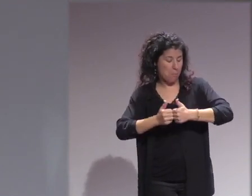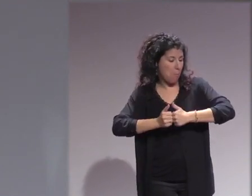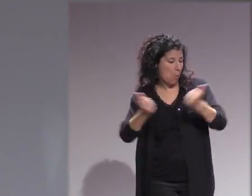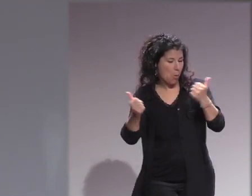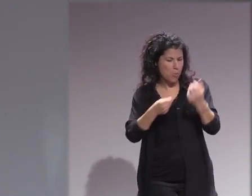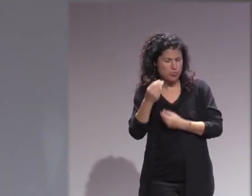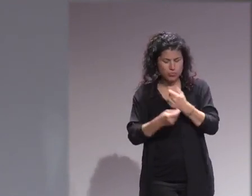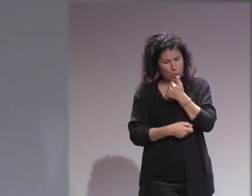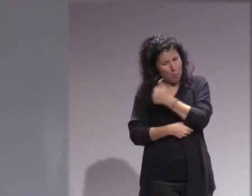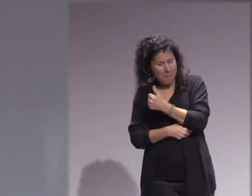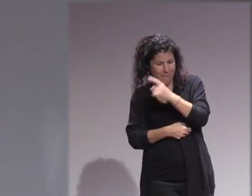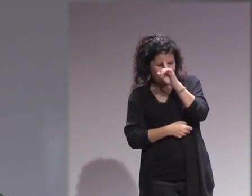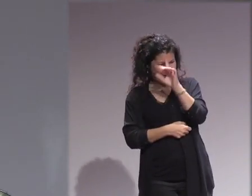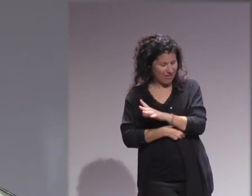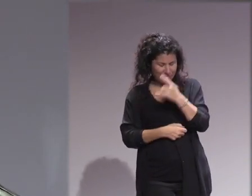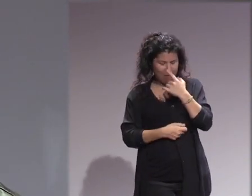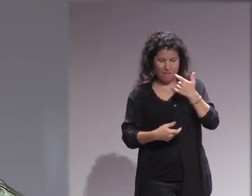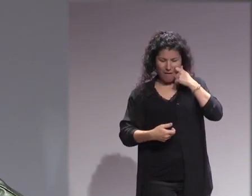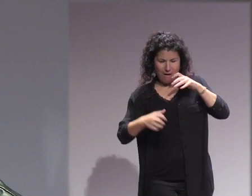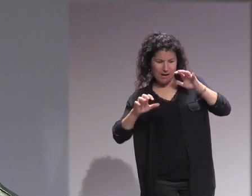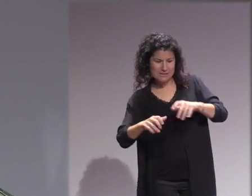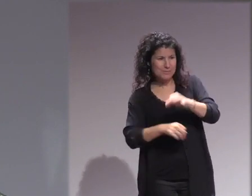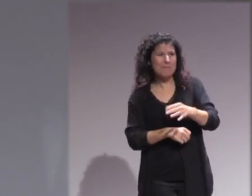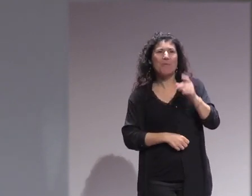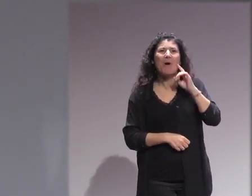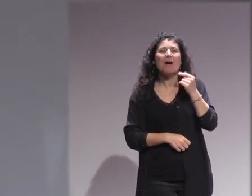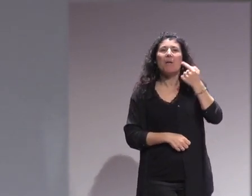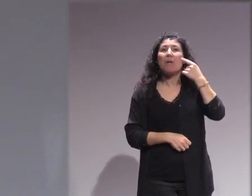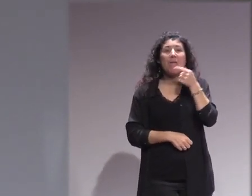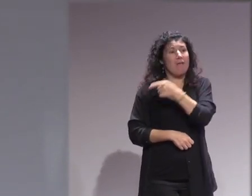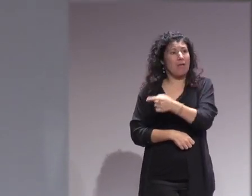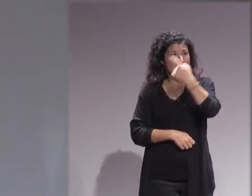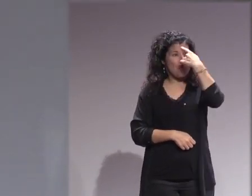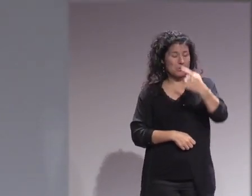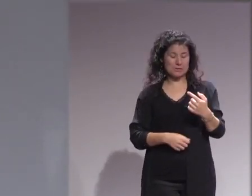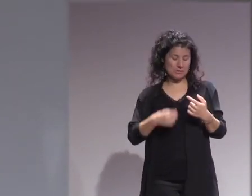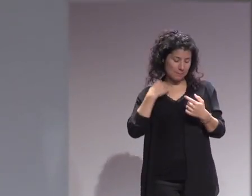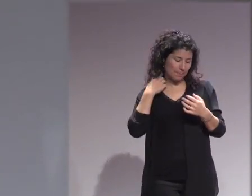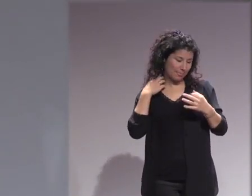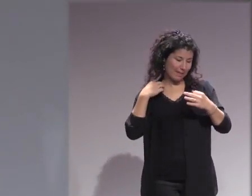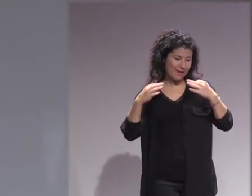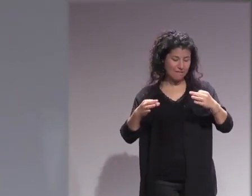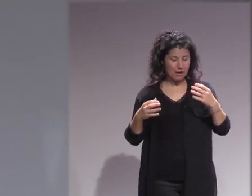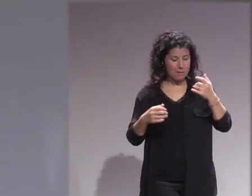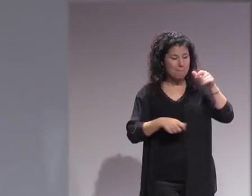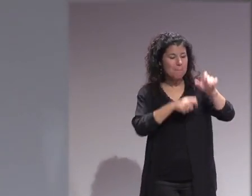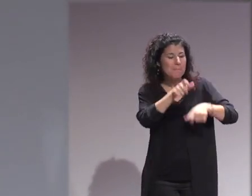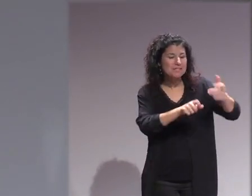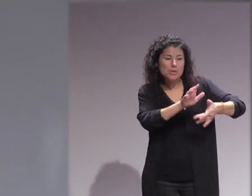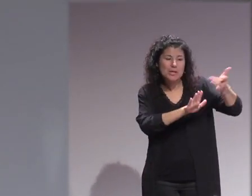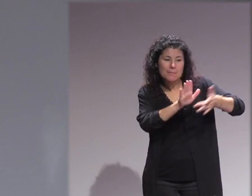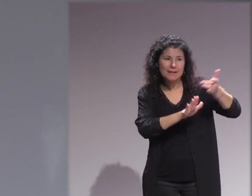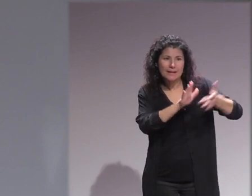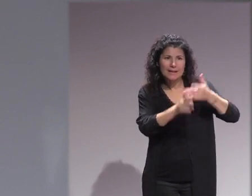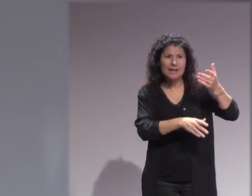elle-même. Parce qu'avoir cette idée que le racisme serait le fait des personnes immigrées ou descendantes d'immigrés